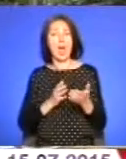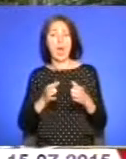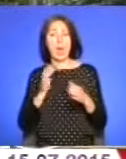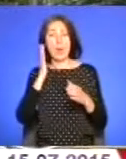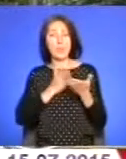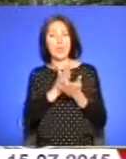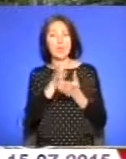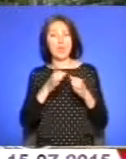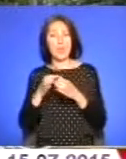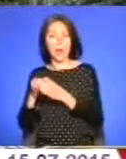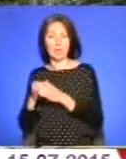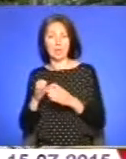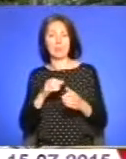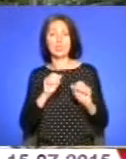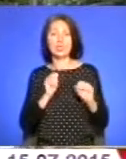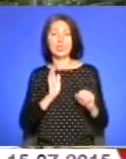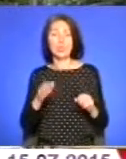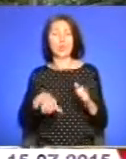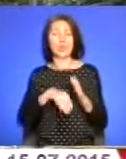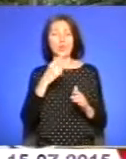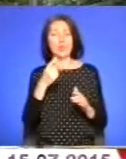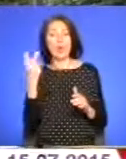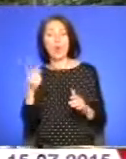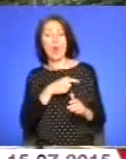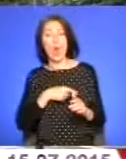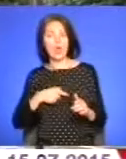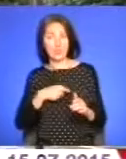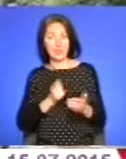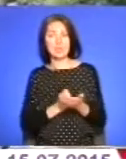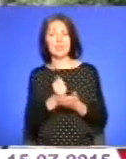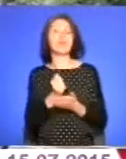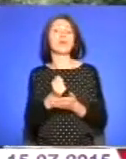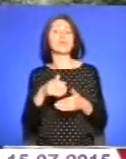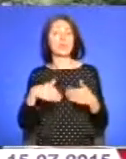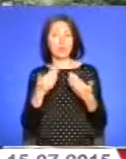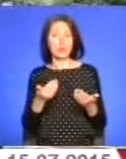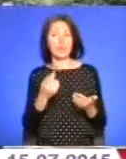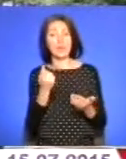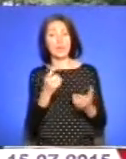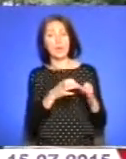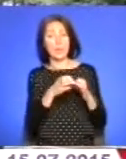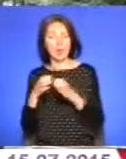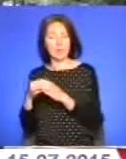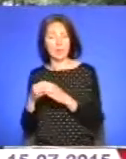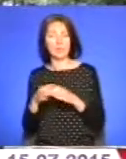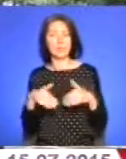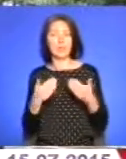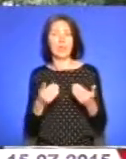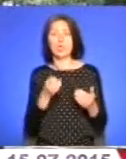буде вибрати одного з двох кандидатів, запропонованих від конкретної політичної партії. Це по-новому, але добре чи